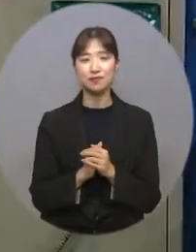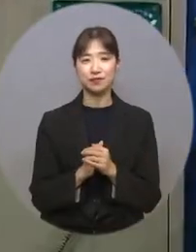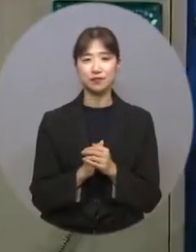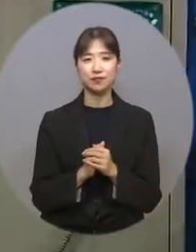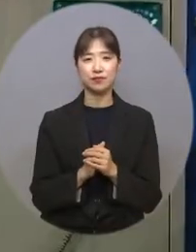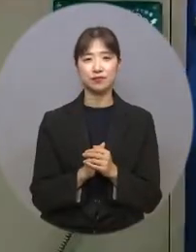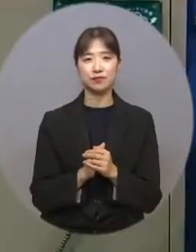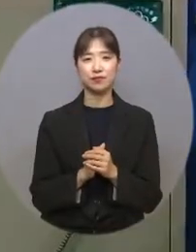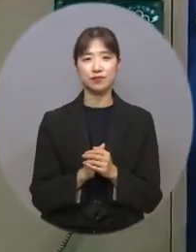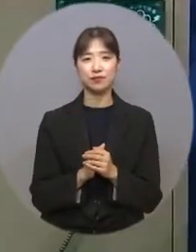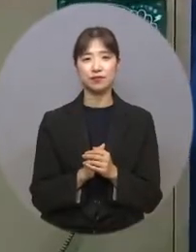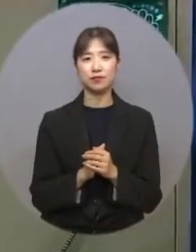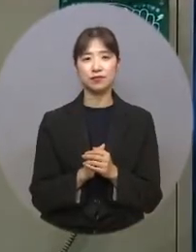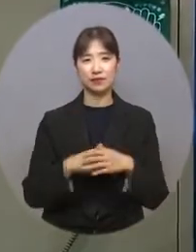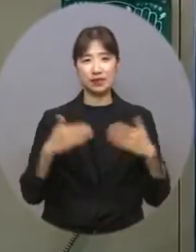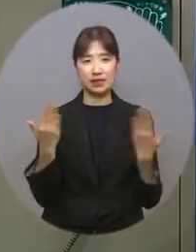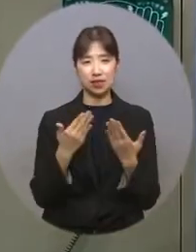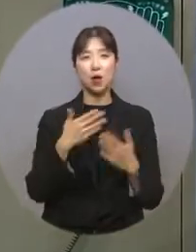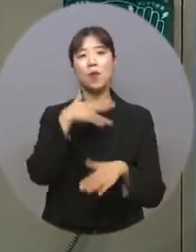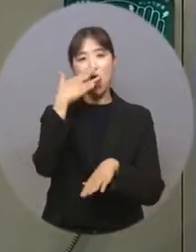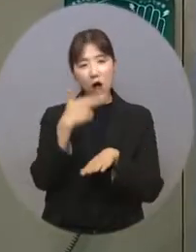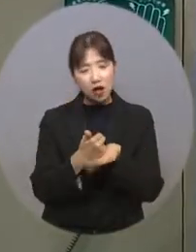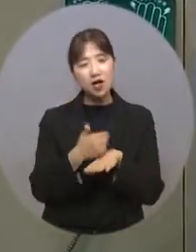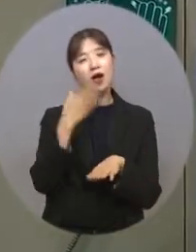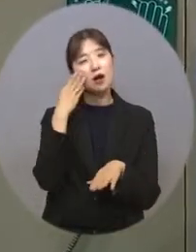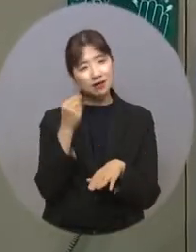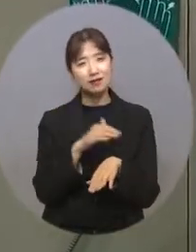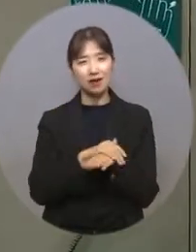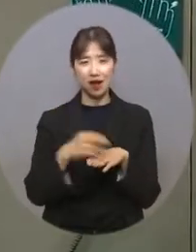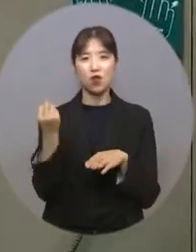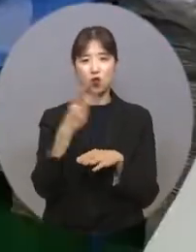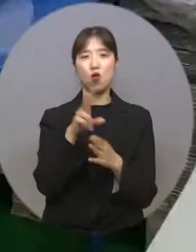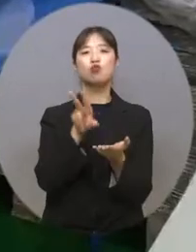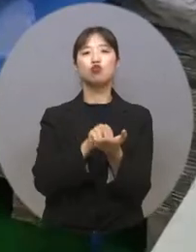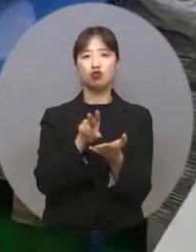경우는 직업 적응 훈련 또는